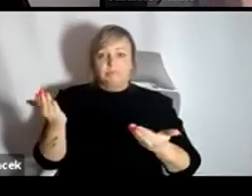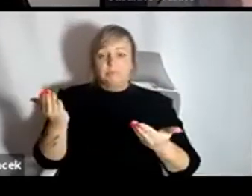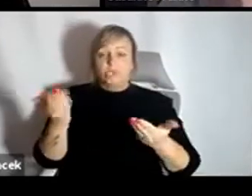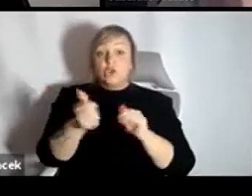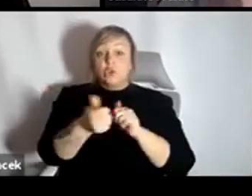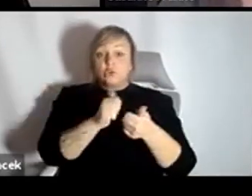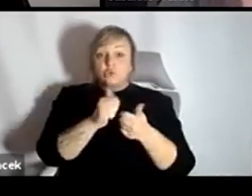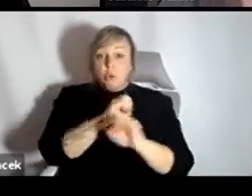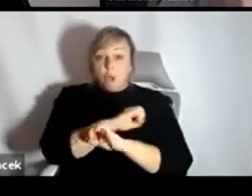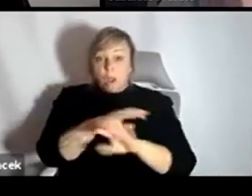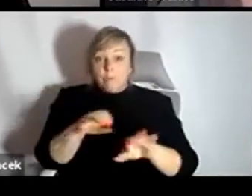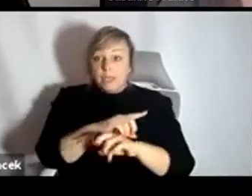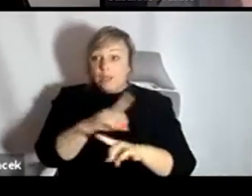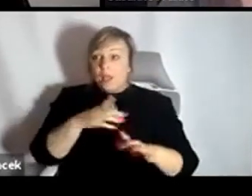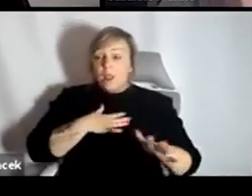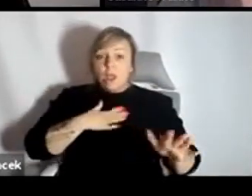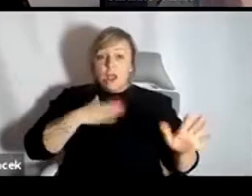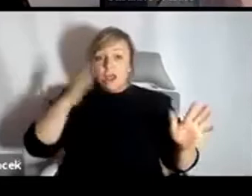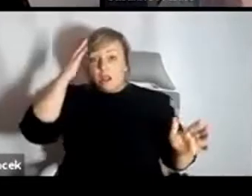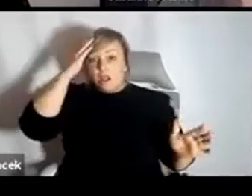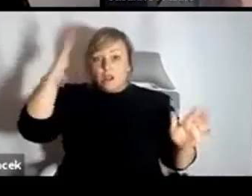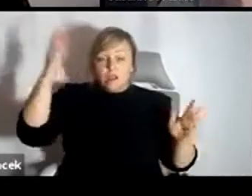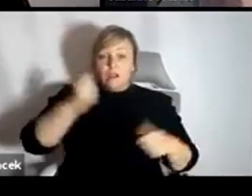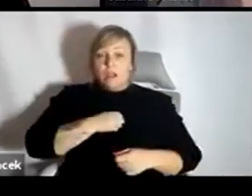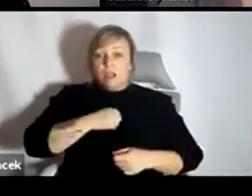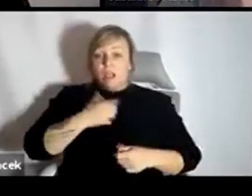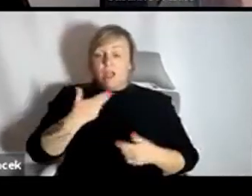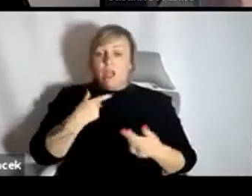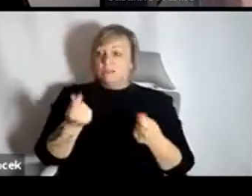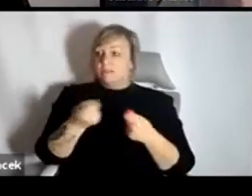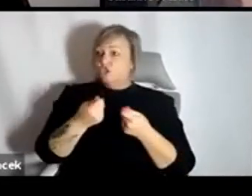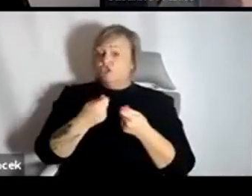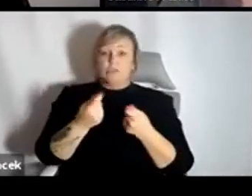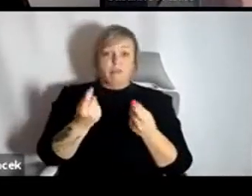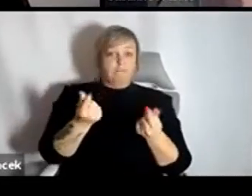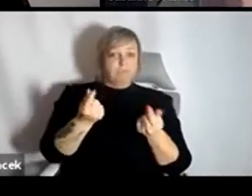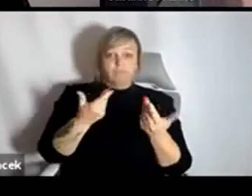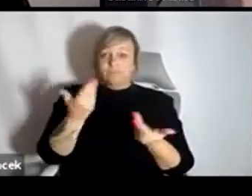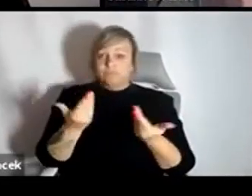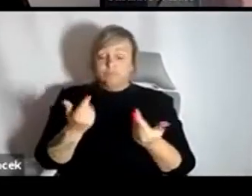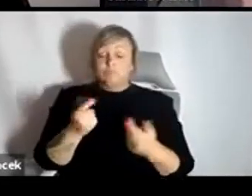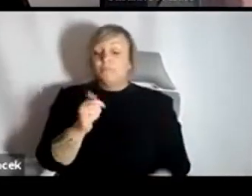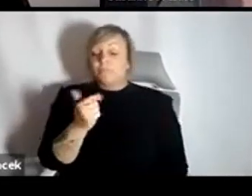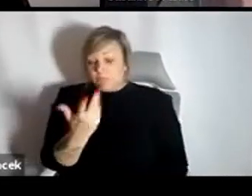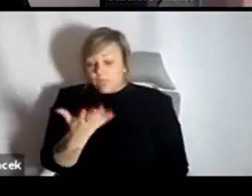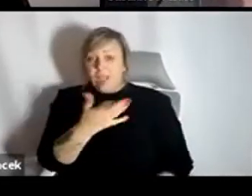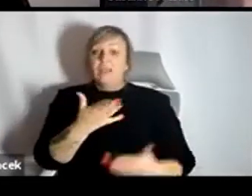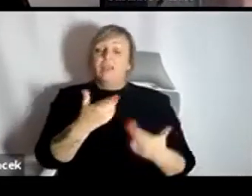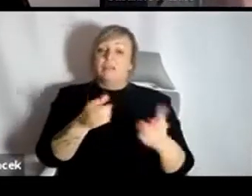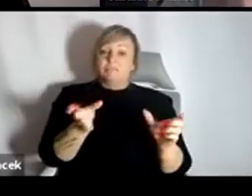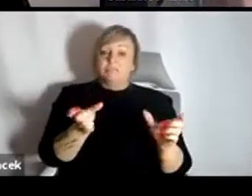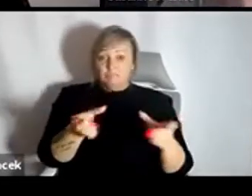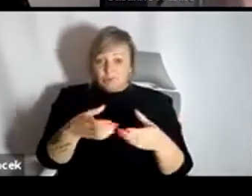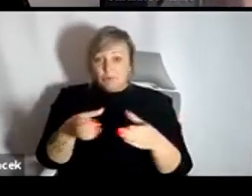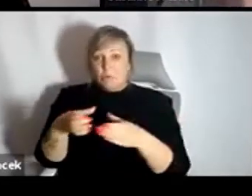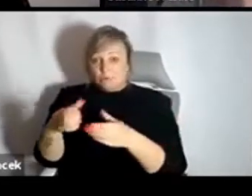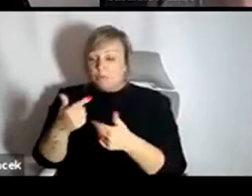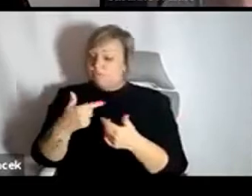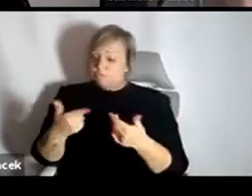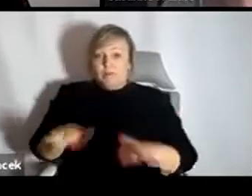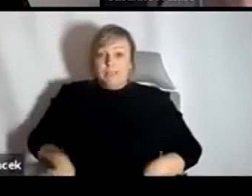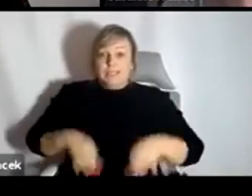Industrie darum herum fürchteten um ihr lukratives Geschäftsmodell. Einige Clubs standen oder stehen akut vor der